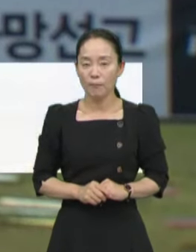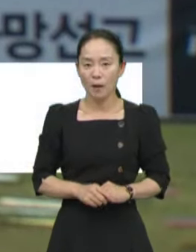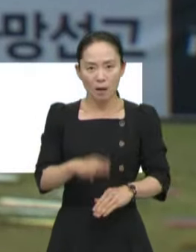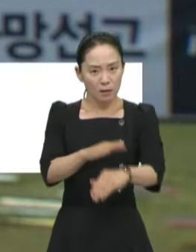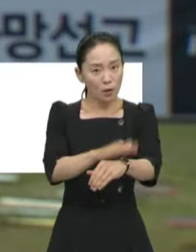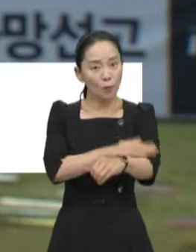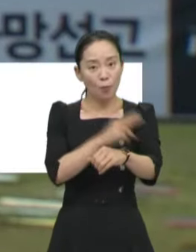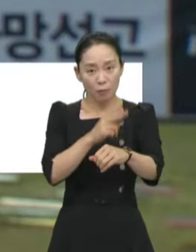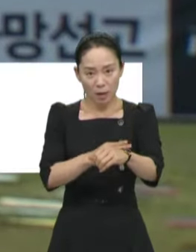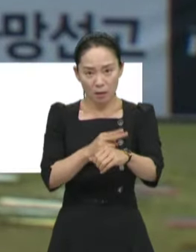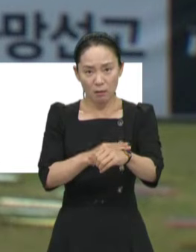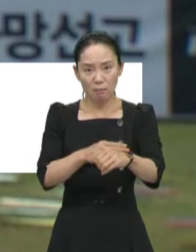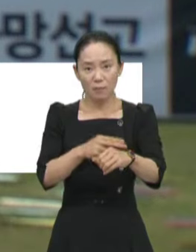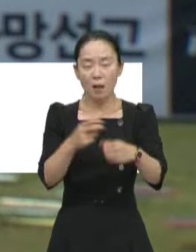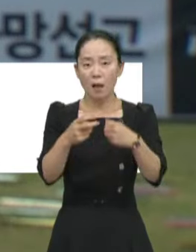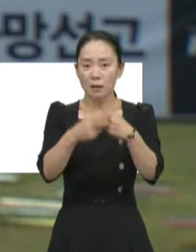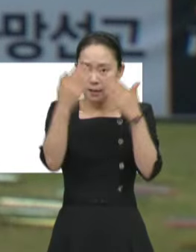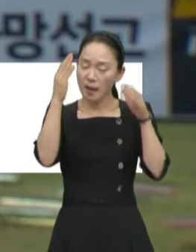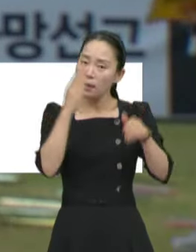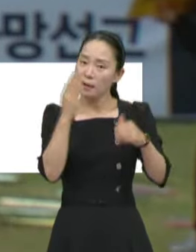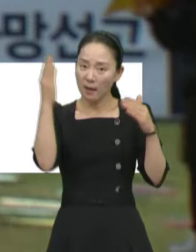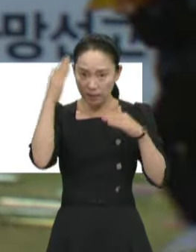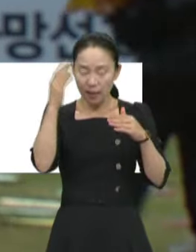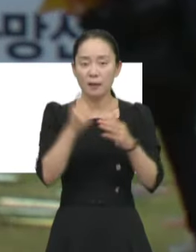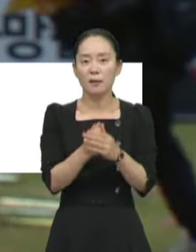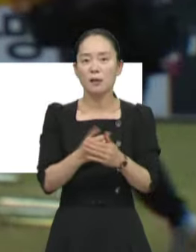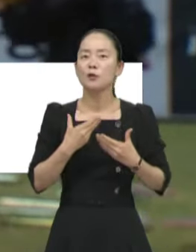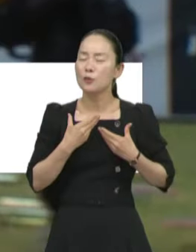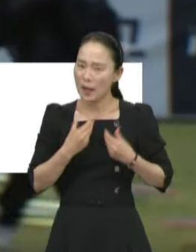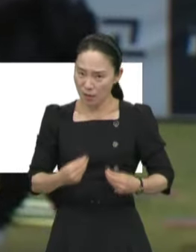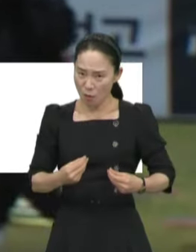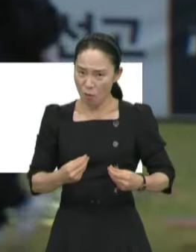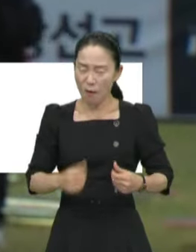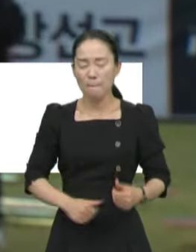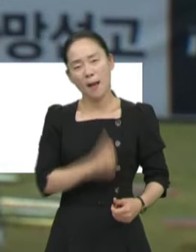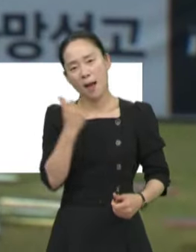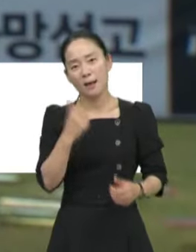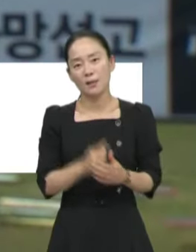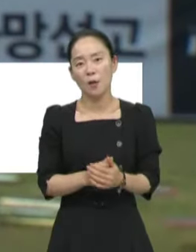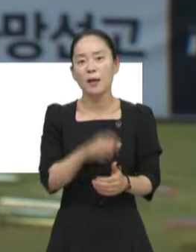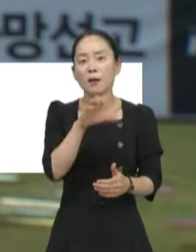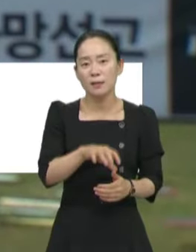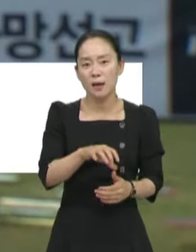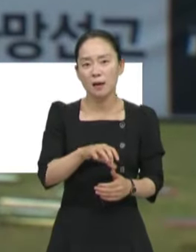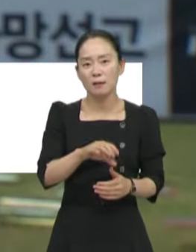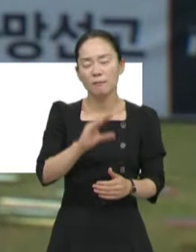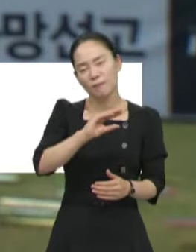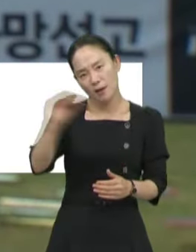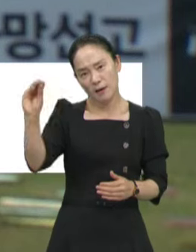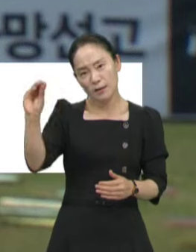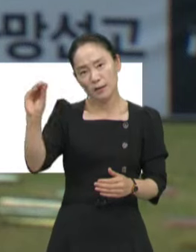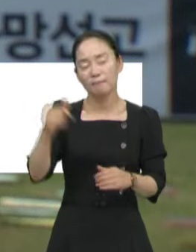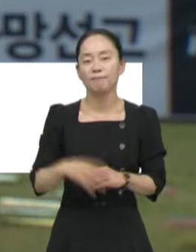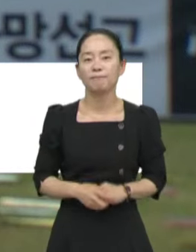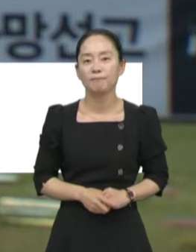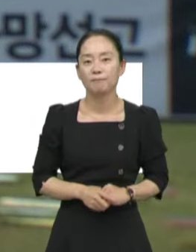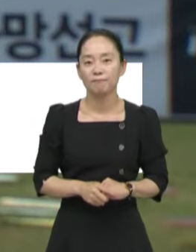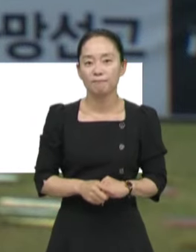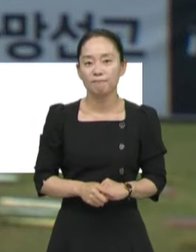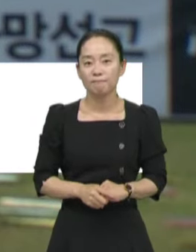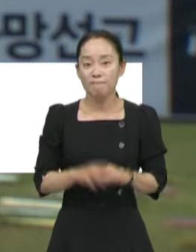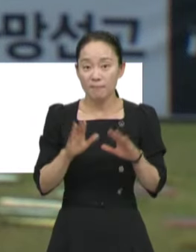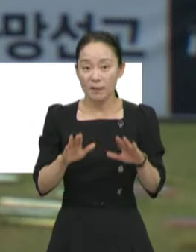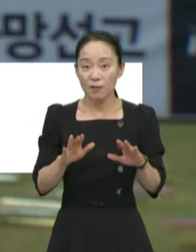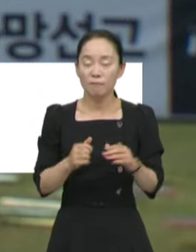전공의, 의대생 좌절과 실망, 분노로 인해서 현장을 모두 다 떠나가 있죠.